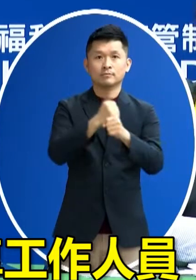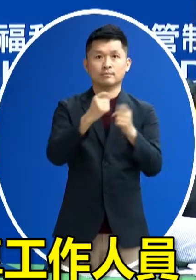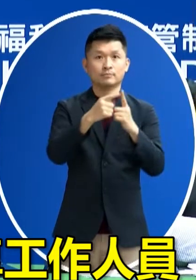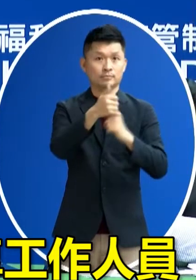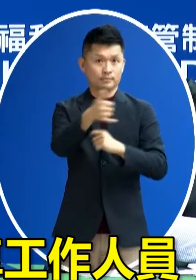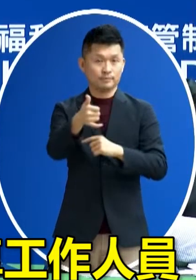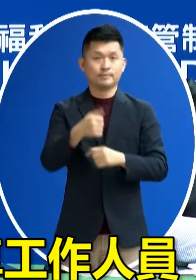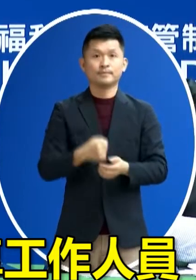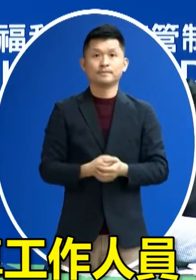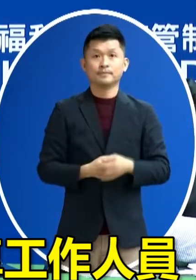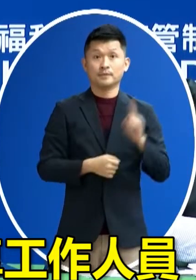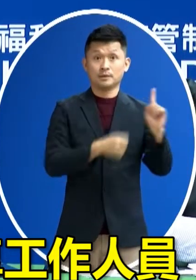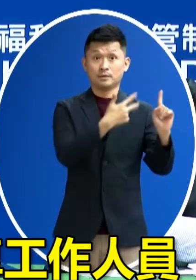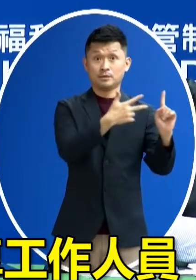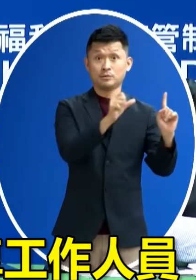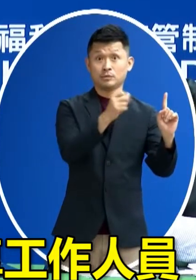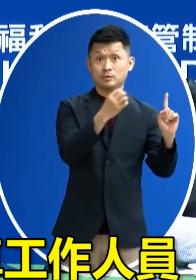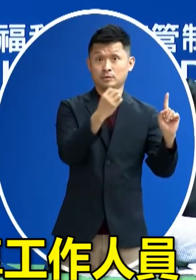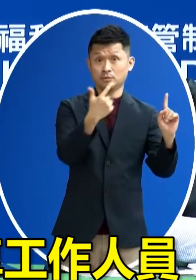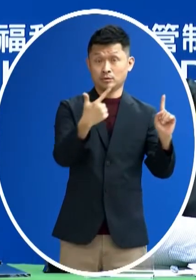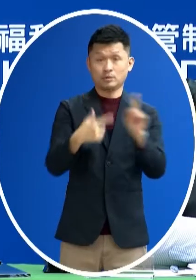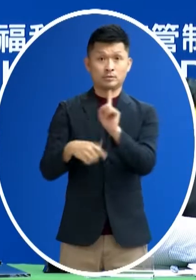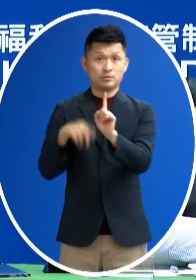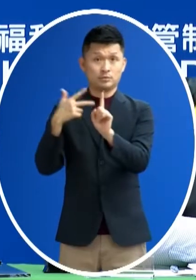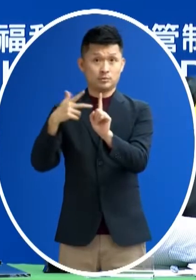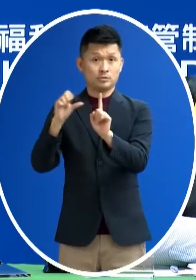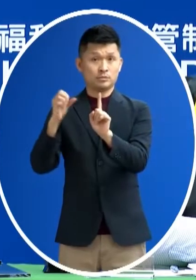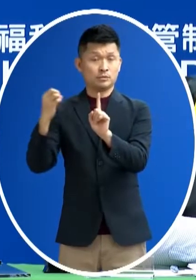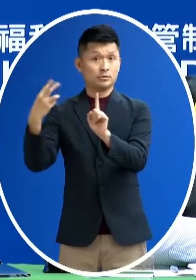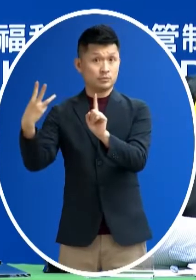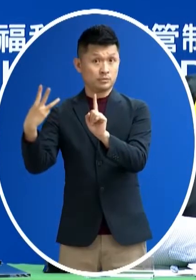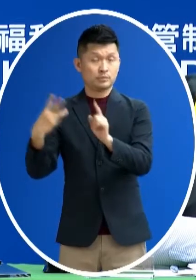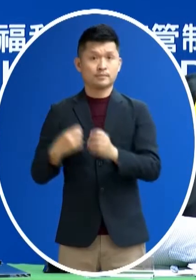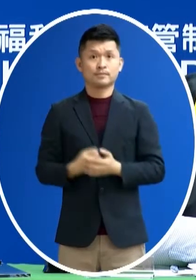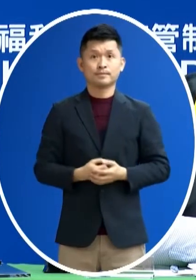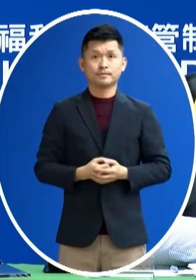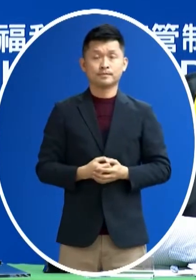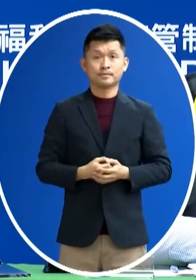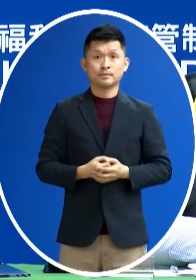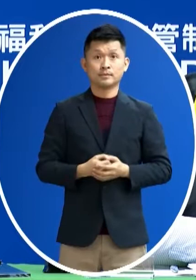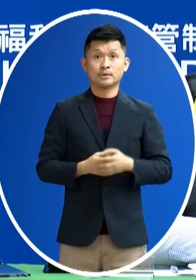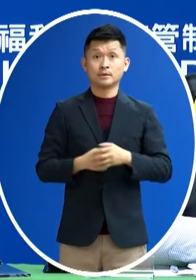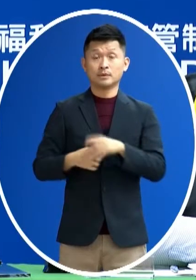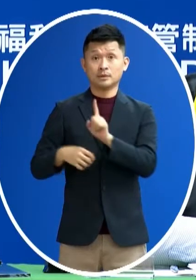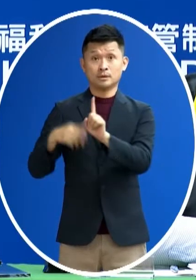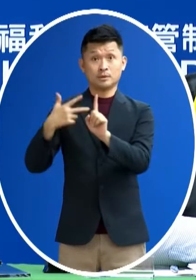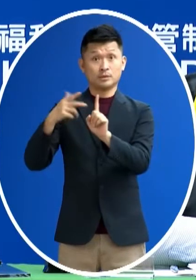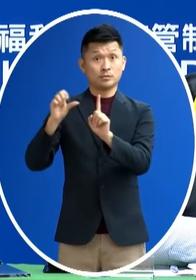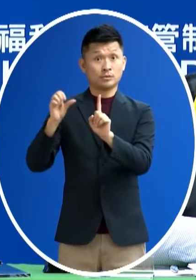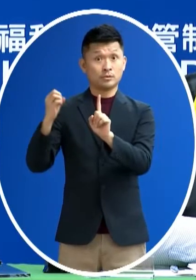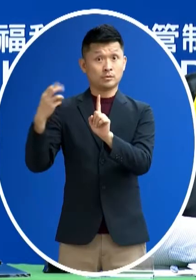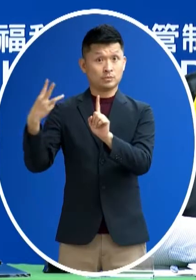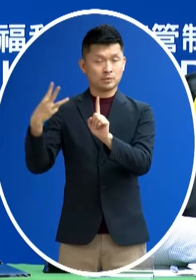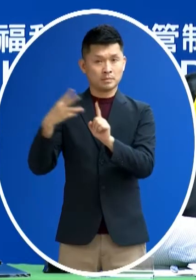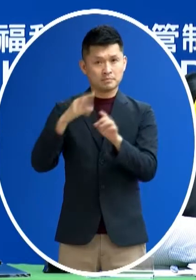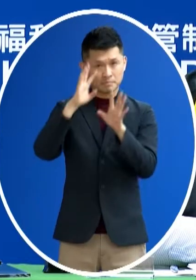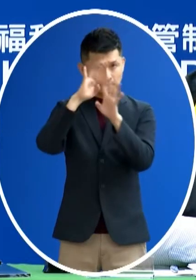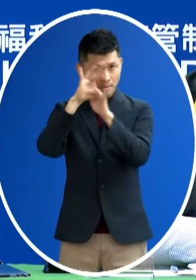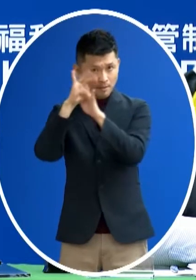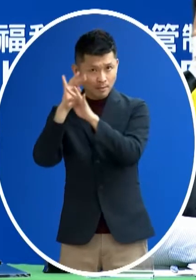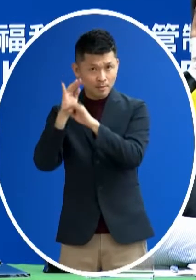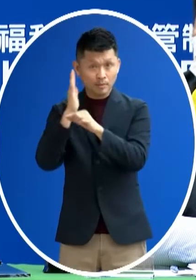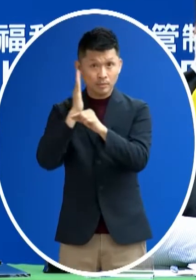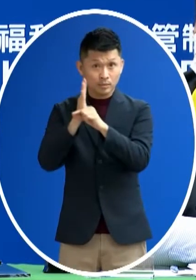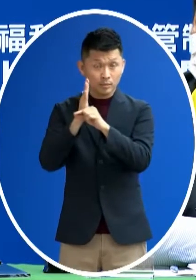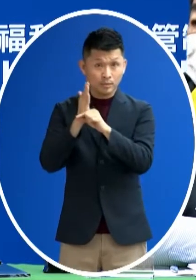员，17506、17503。那17503大概在调查里面，他